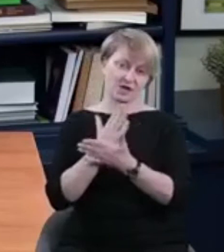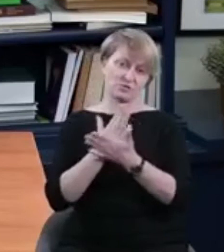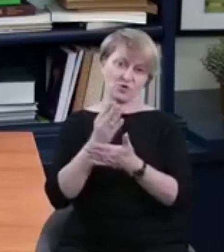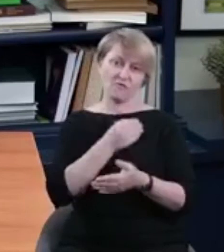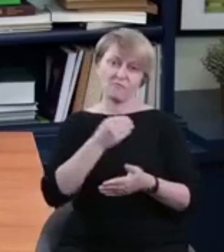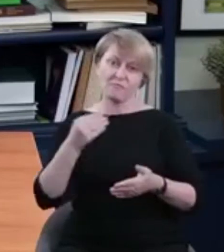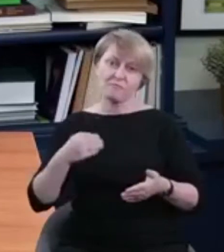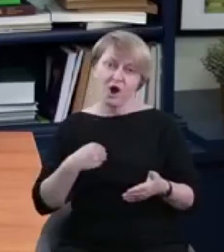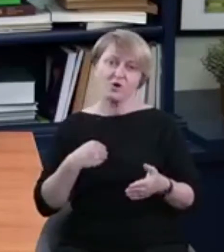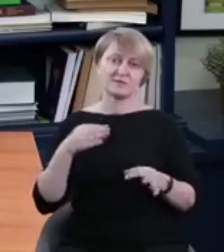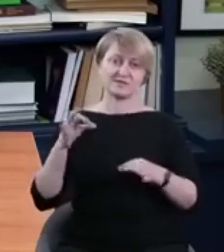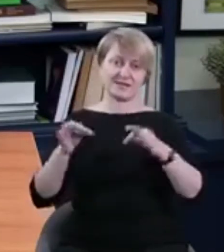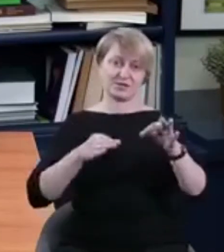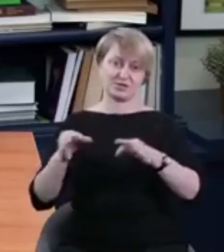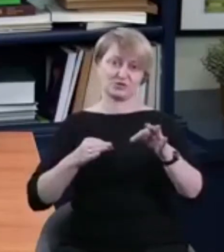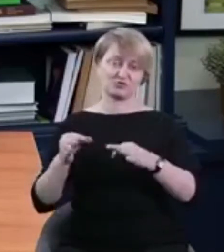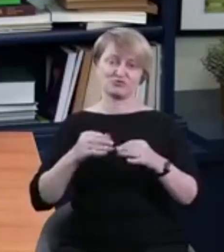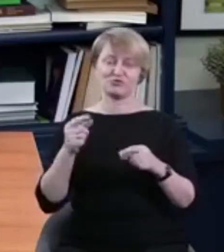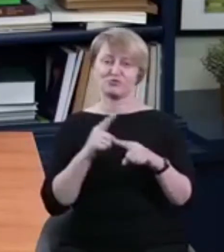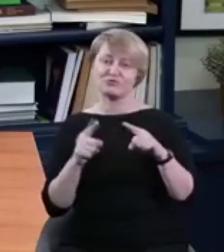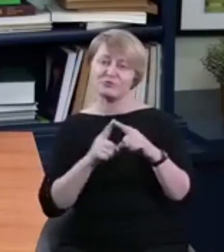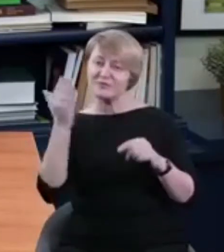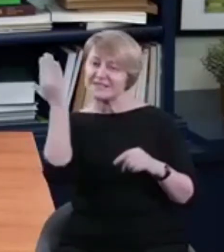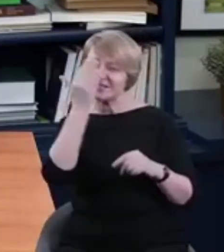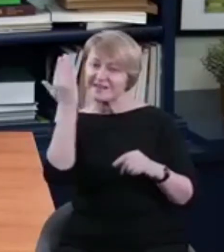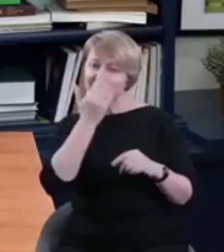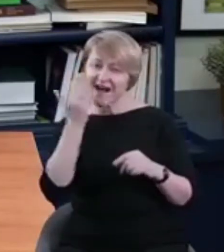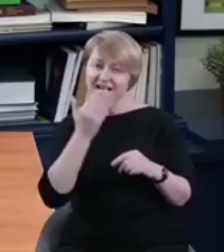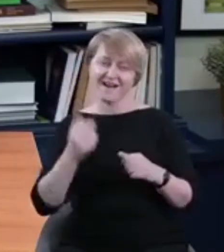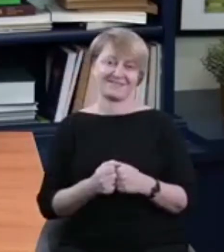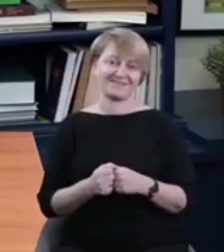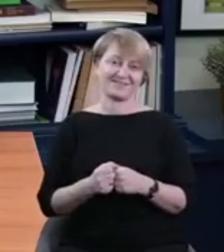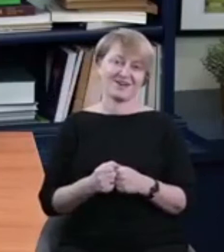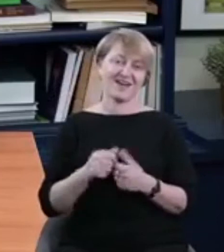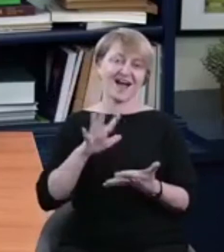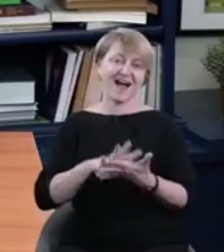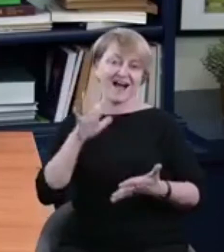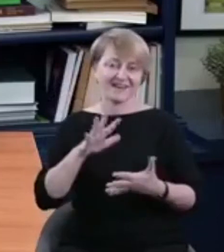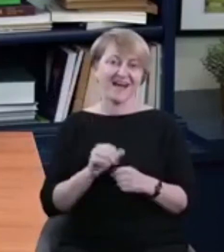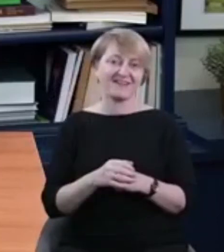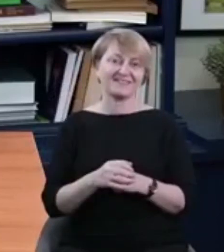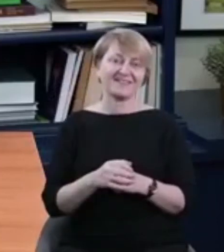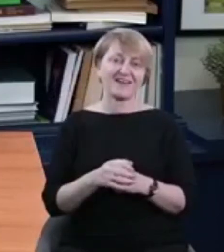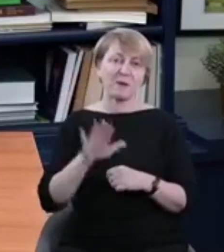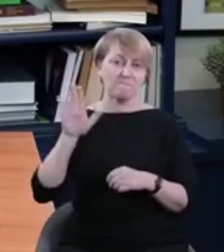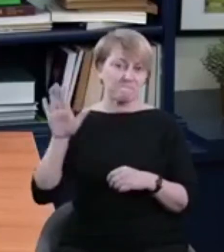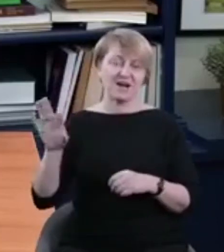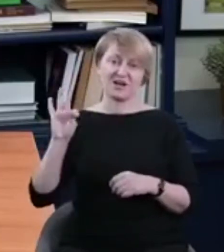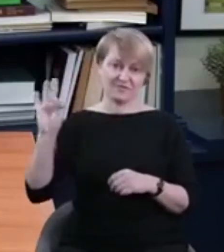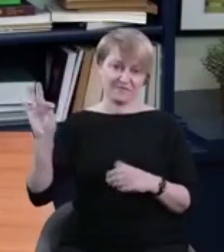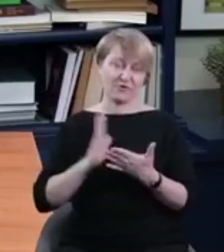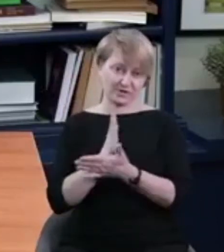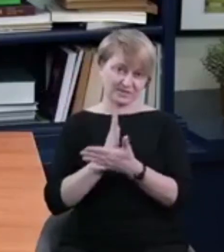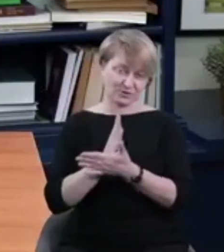troszeczkę robi za czarną postać chcielibyśmy zrobić jego jego postać bo mam swoje ogromne zasługi